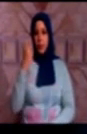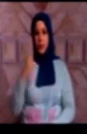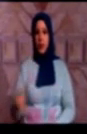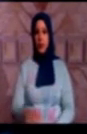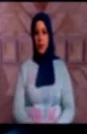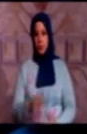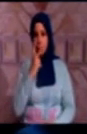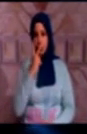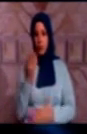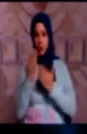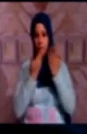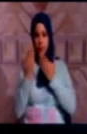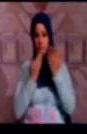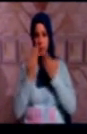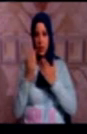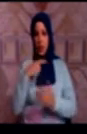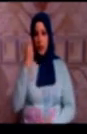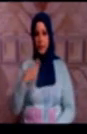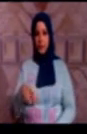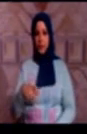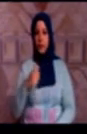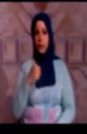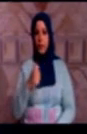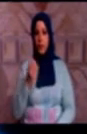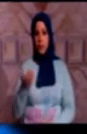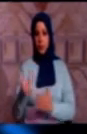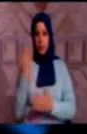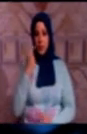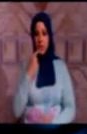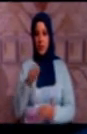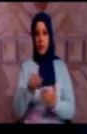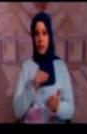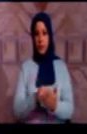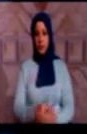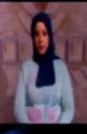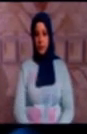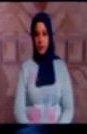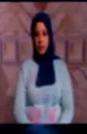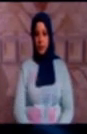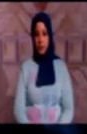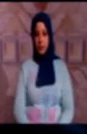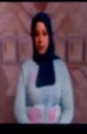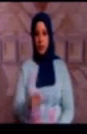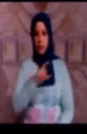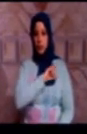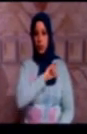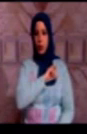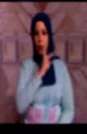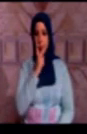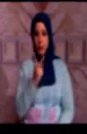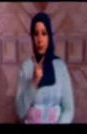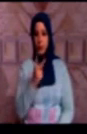نهايته وبالتالي يبدا الطالب له وهو فقد عده